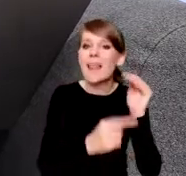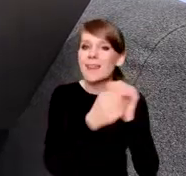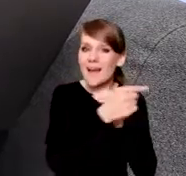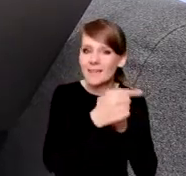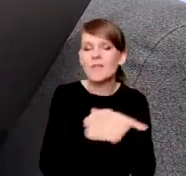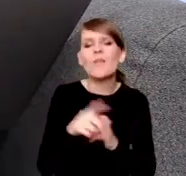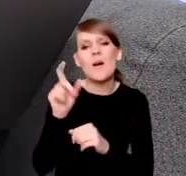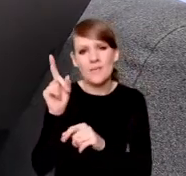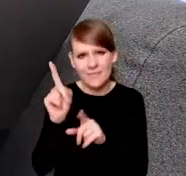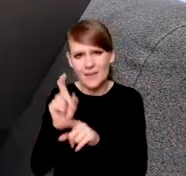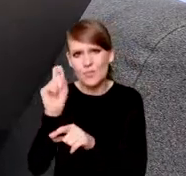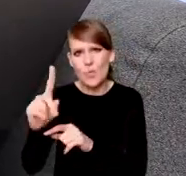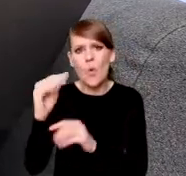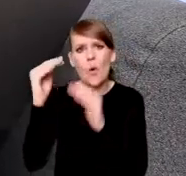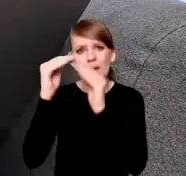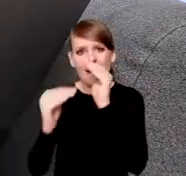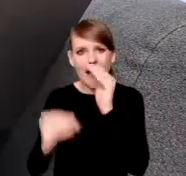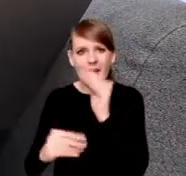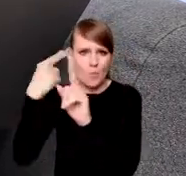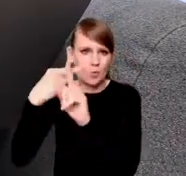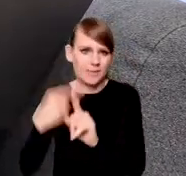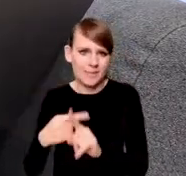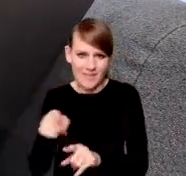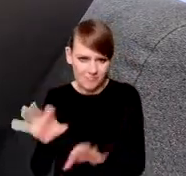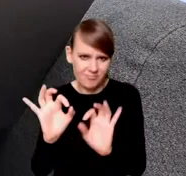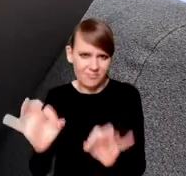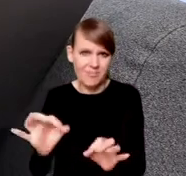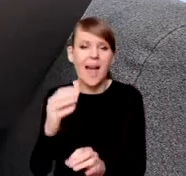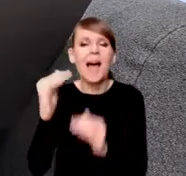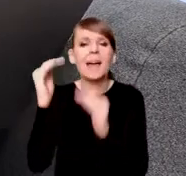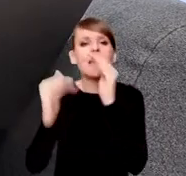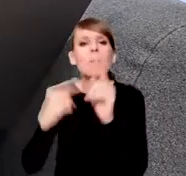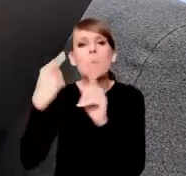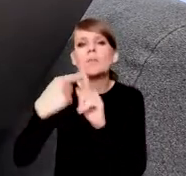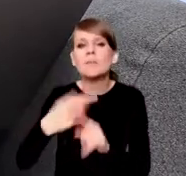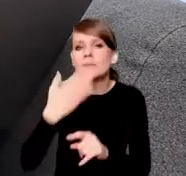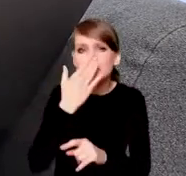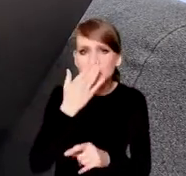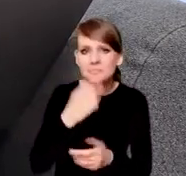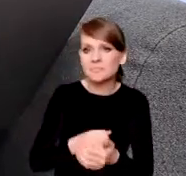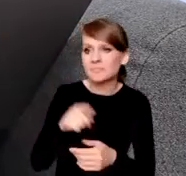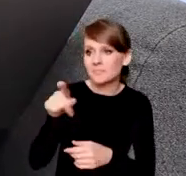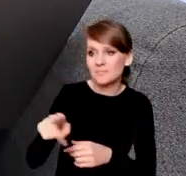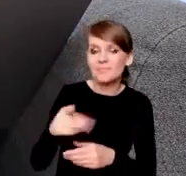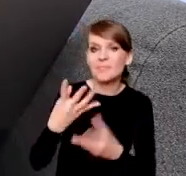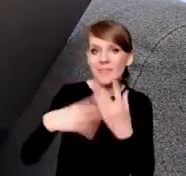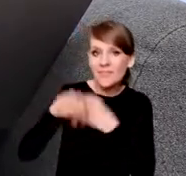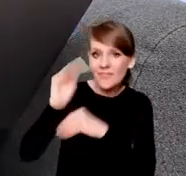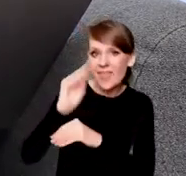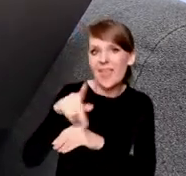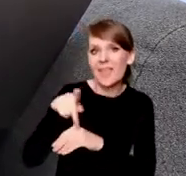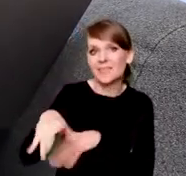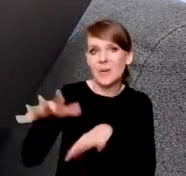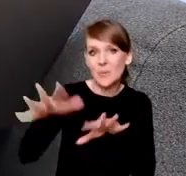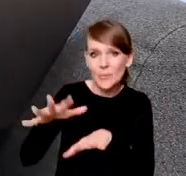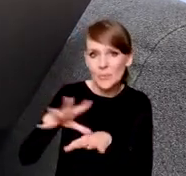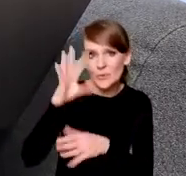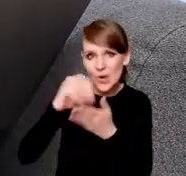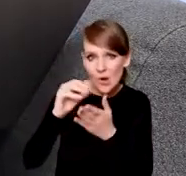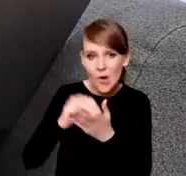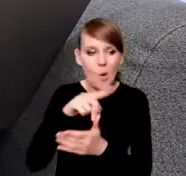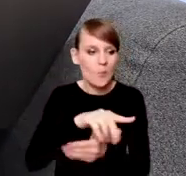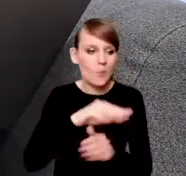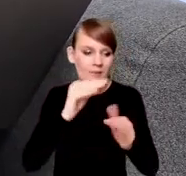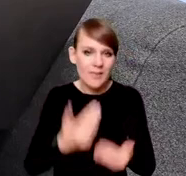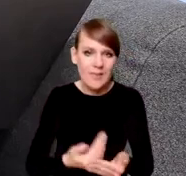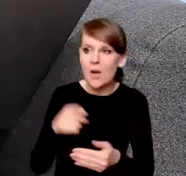bo w pozytywnym wydaniu to jest hierarchia typu ktoś ma większy dorobek, ktoś ma mniejszy, ktoś jest bardziej